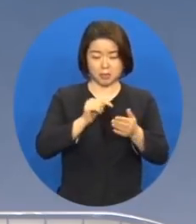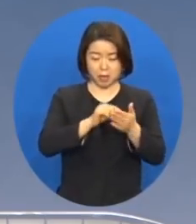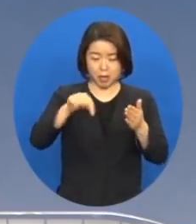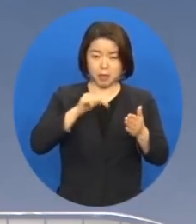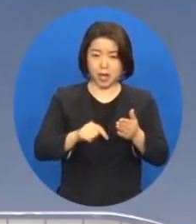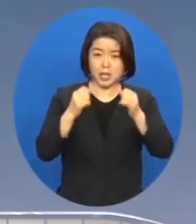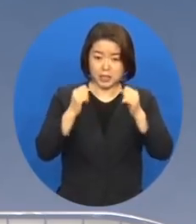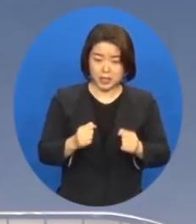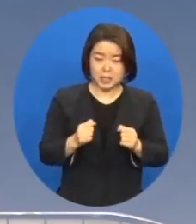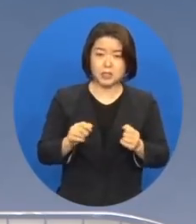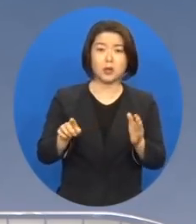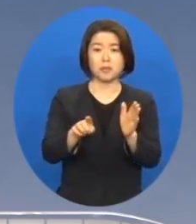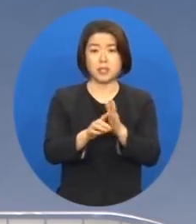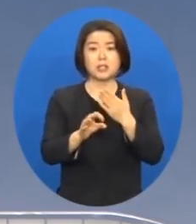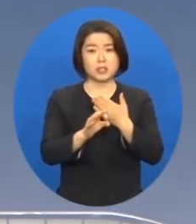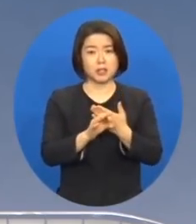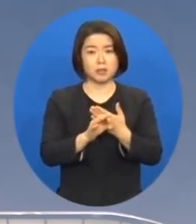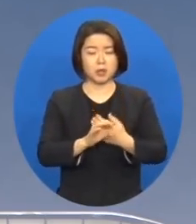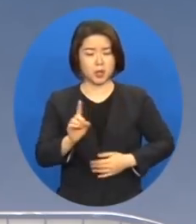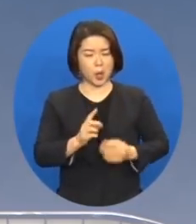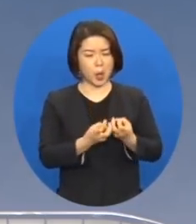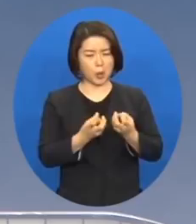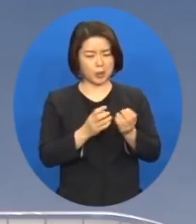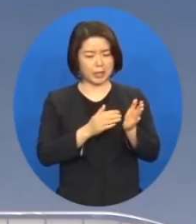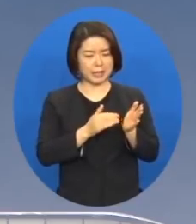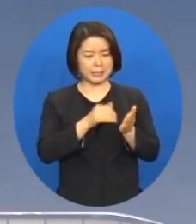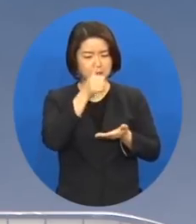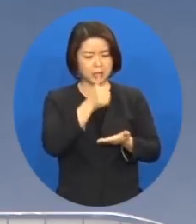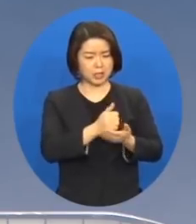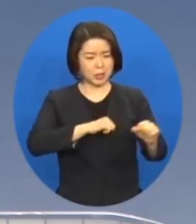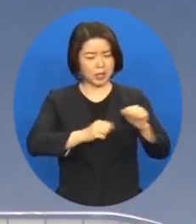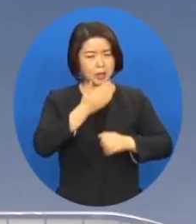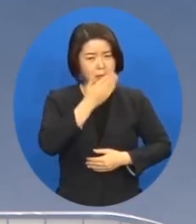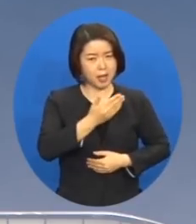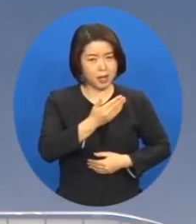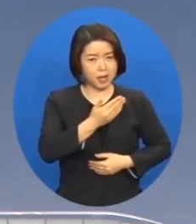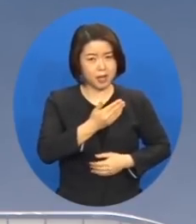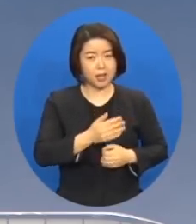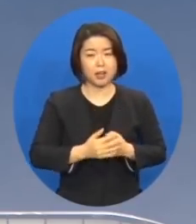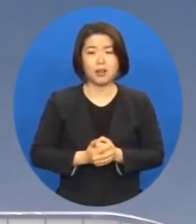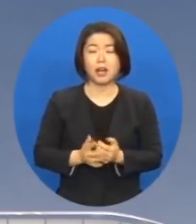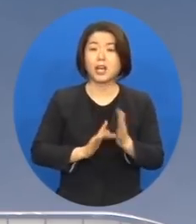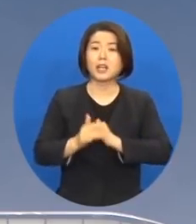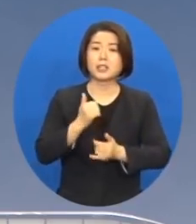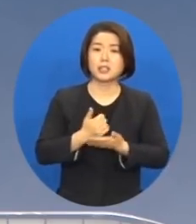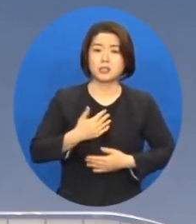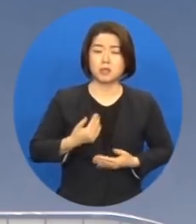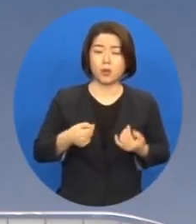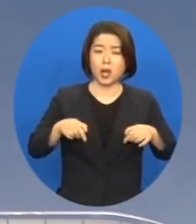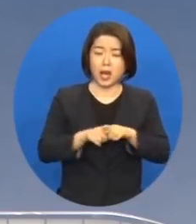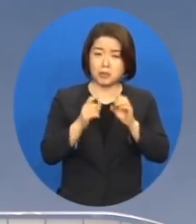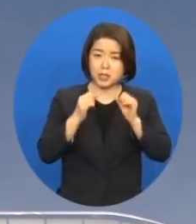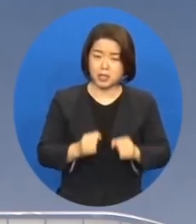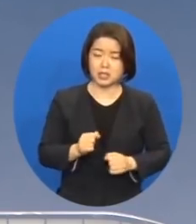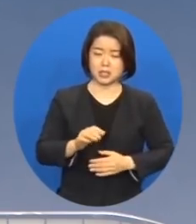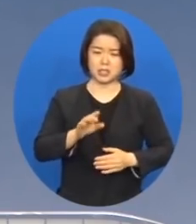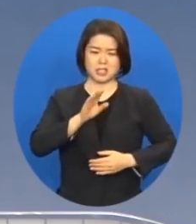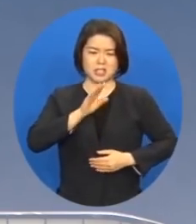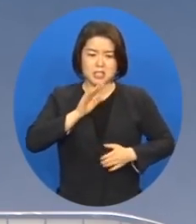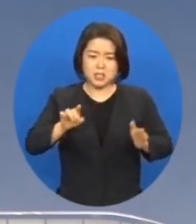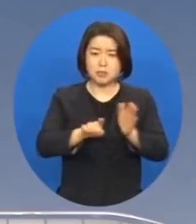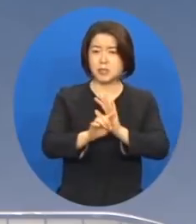정말 믿는다면 어떻게 은밀한 죄가 있을 수 있겠어요? 예수님이 저와 함께 계신 것을 진짜 믿지